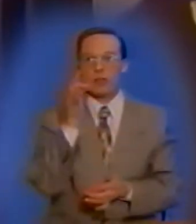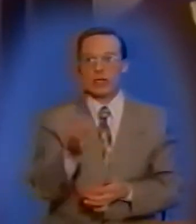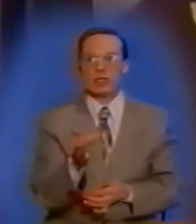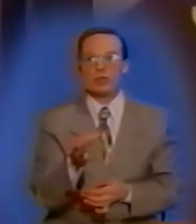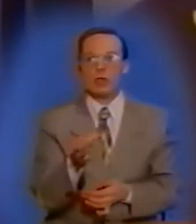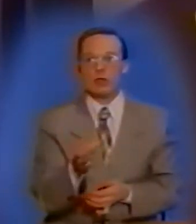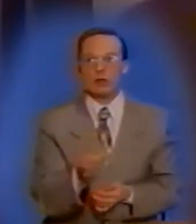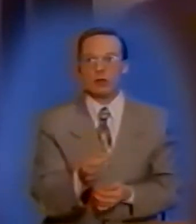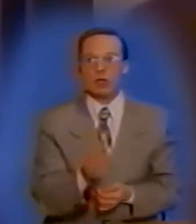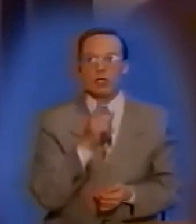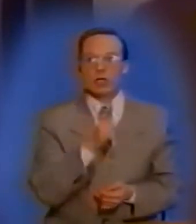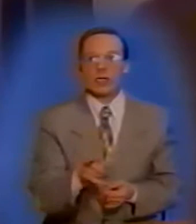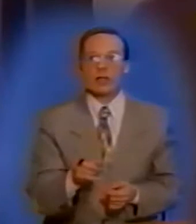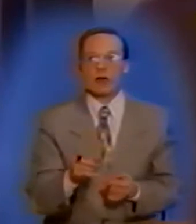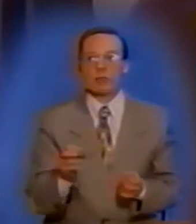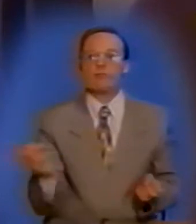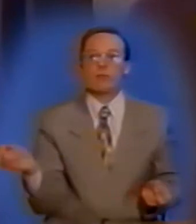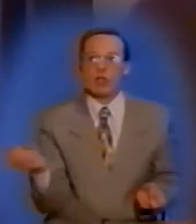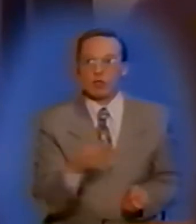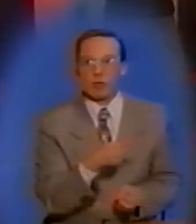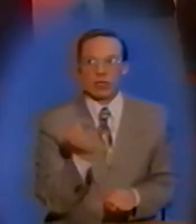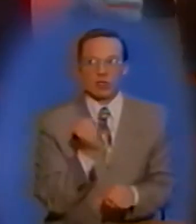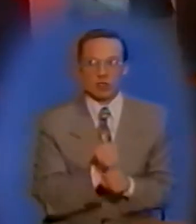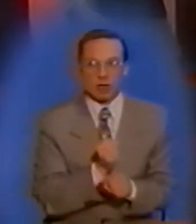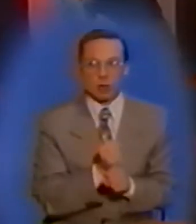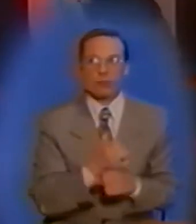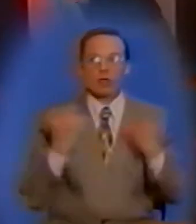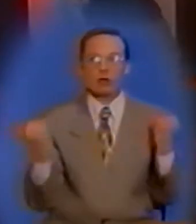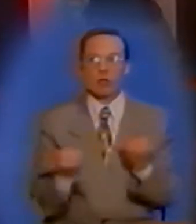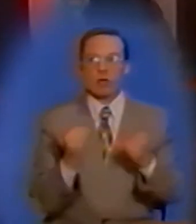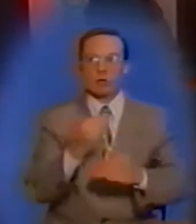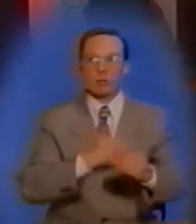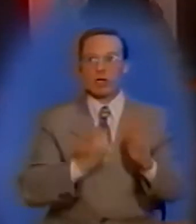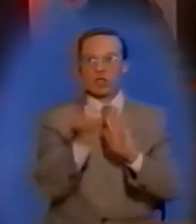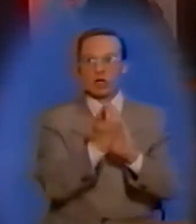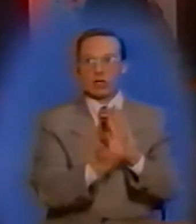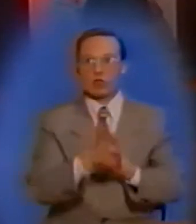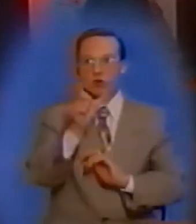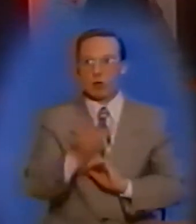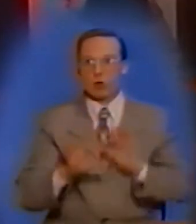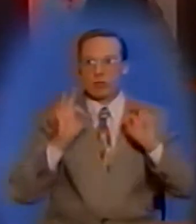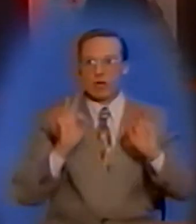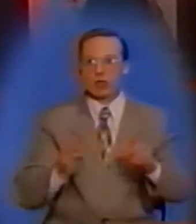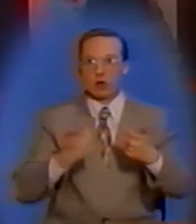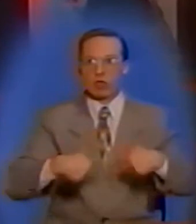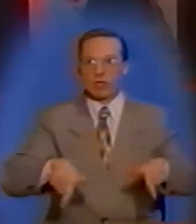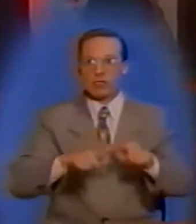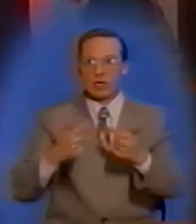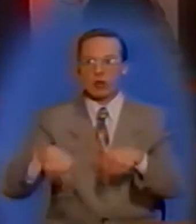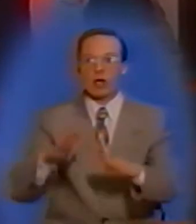tave išmetė būtent iš darbo. Domėjausi prieš laidą žmogaus teisių